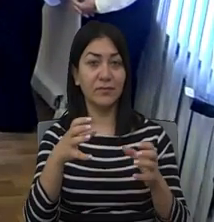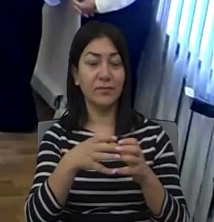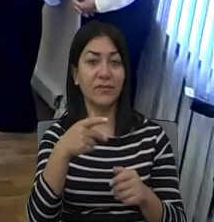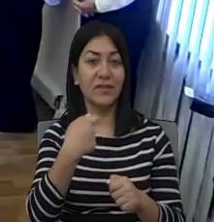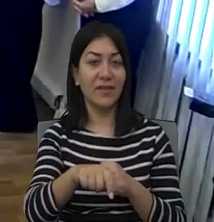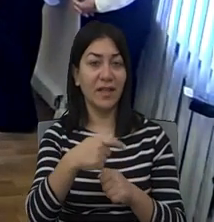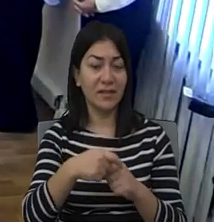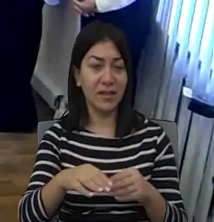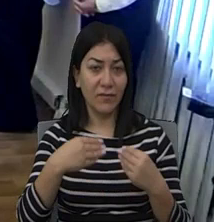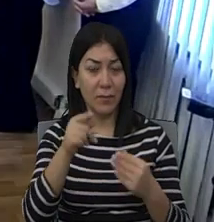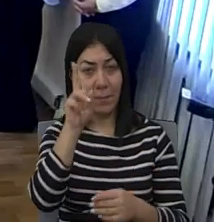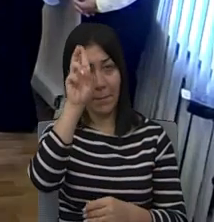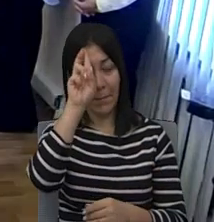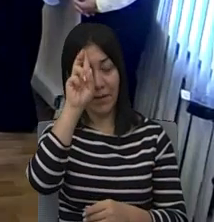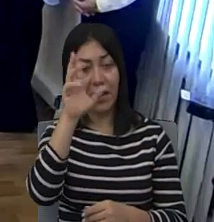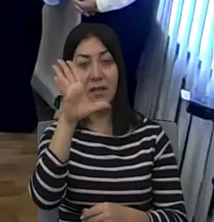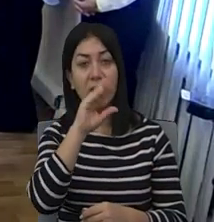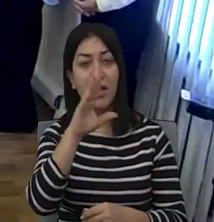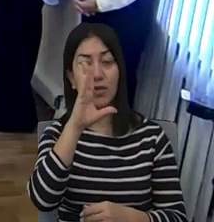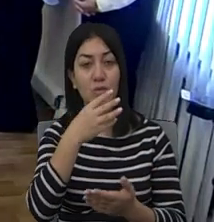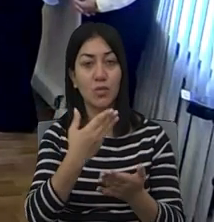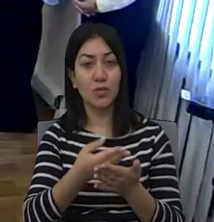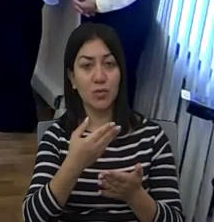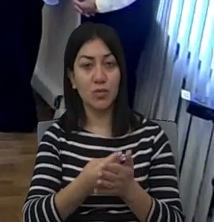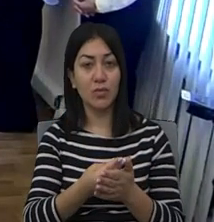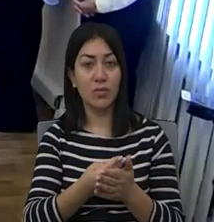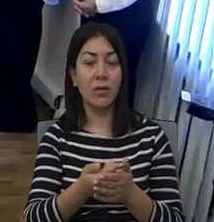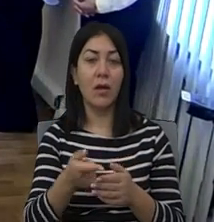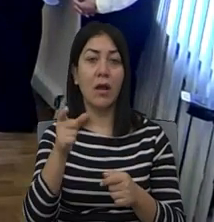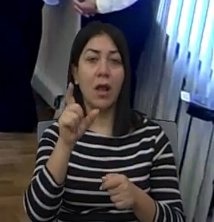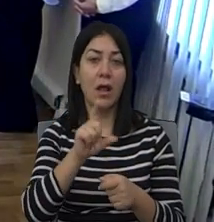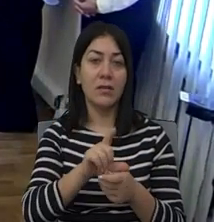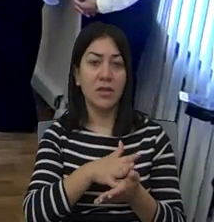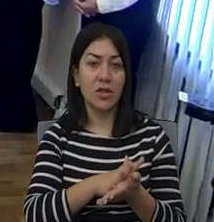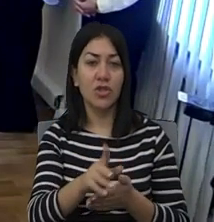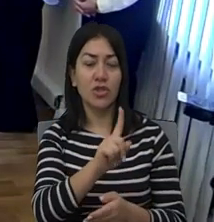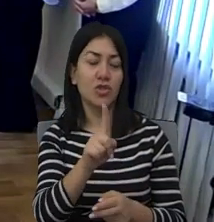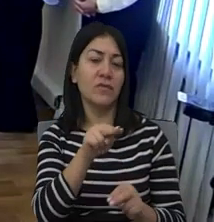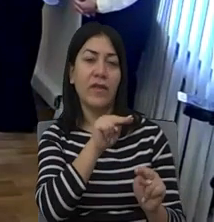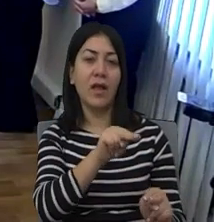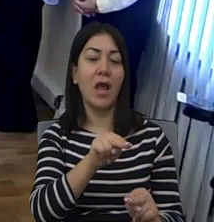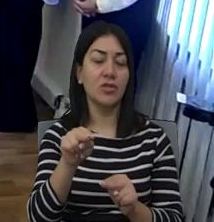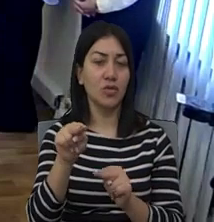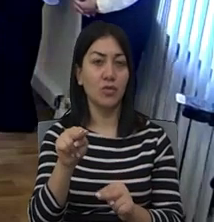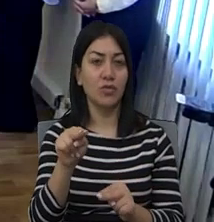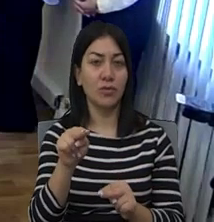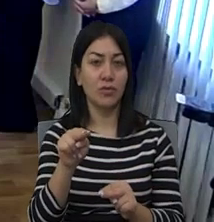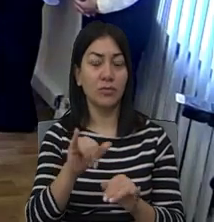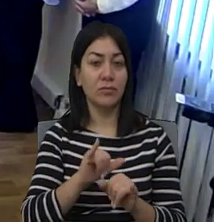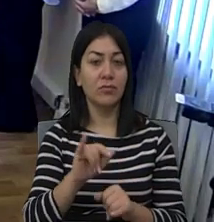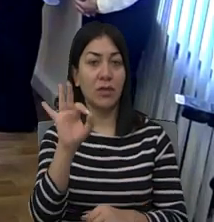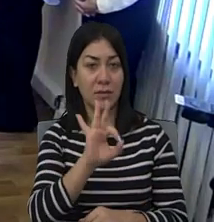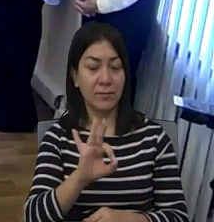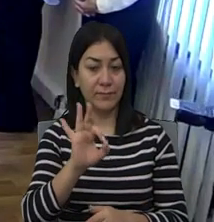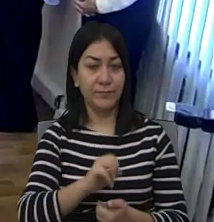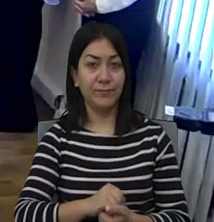եւ պետական ռեսուրսների, պետական միջոցների չարաշահման ուրեմն նկատմամբ վերահսկողության ընդլայնմանը. So